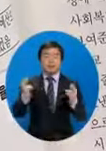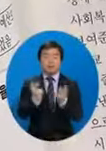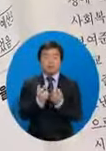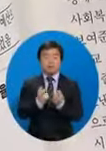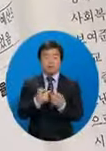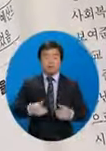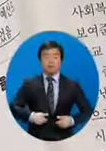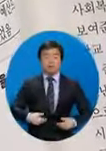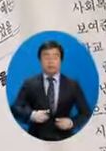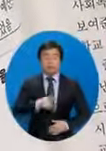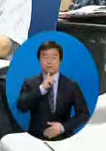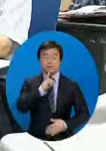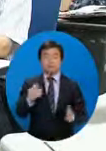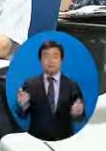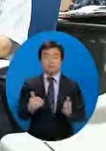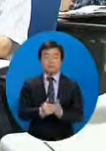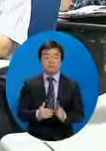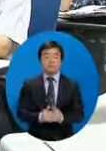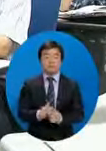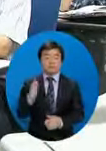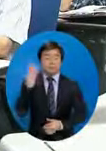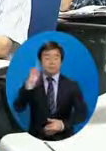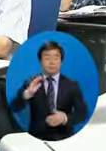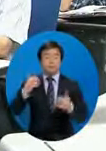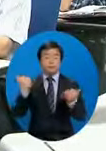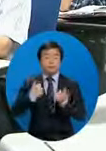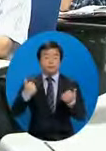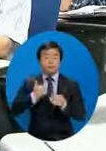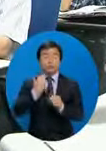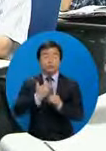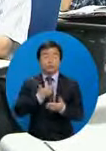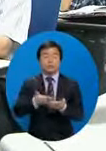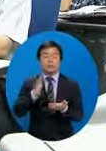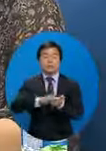한다고 강조합니다. 최근 논의 중인 개정안은